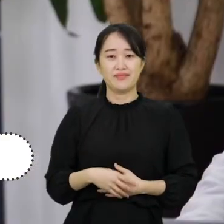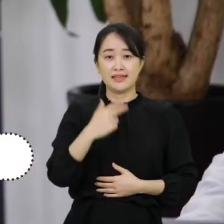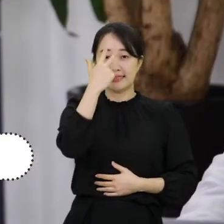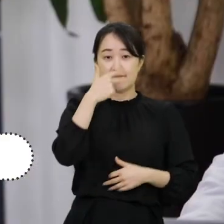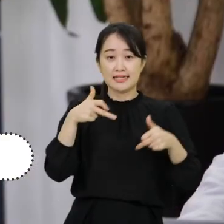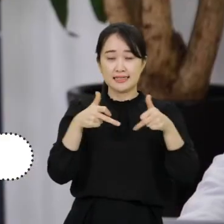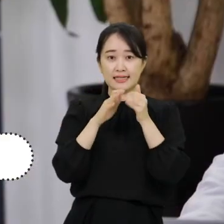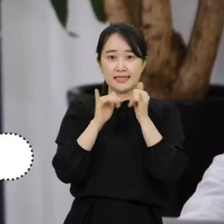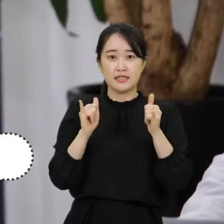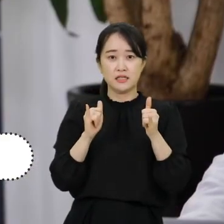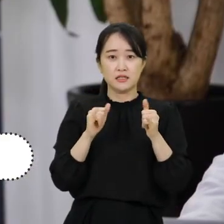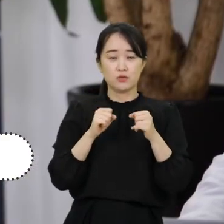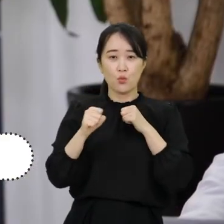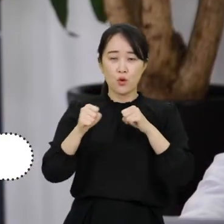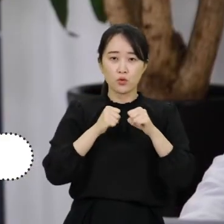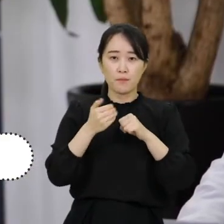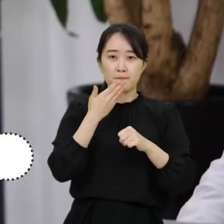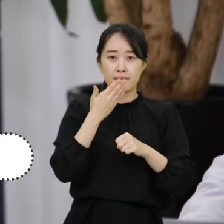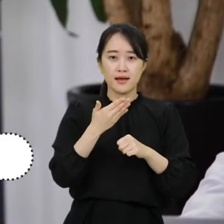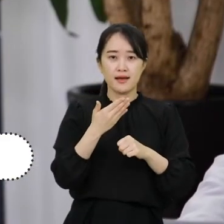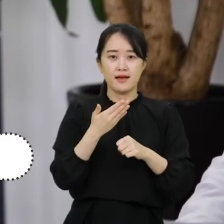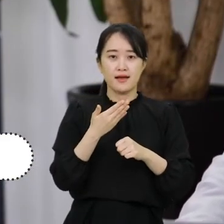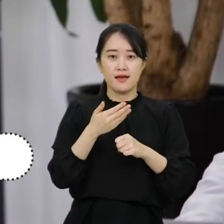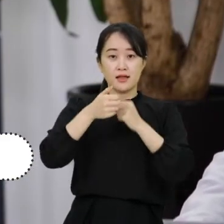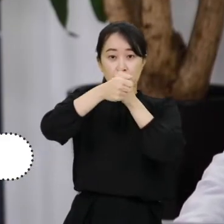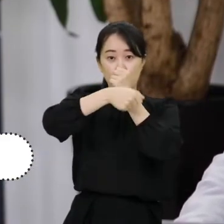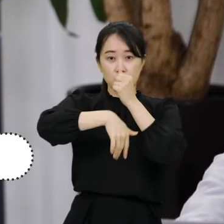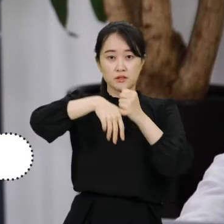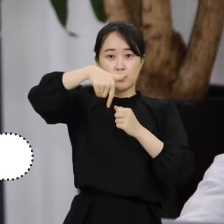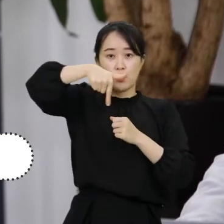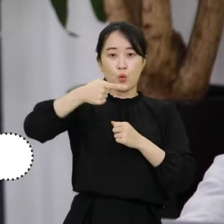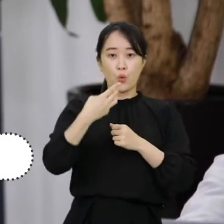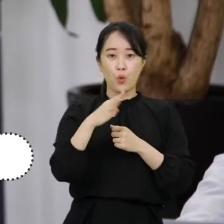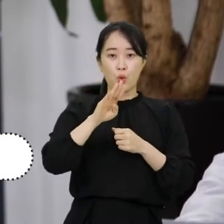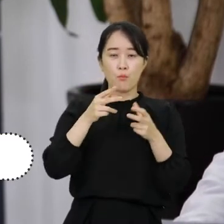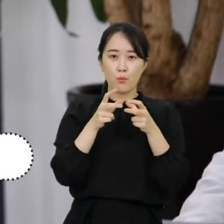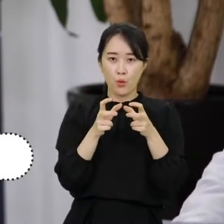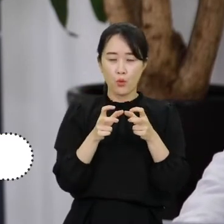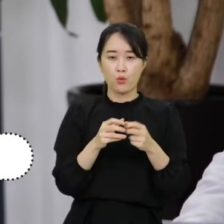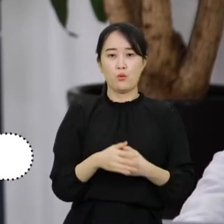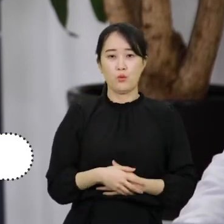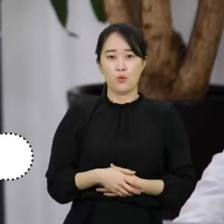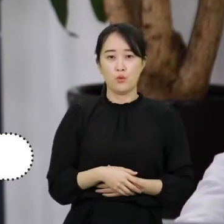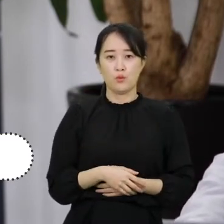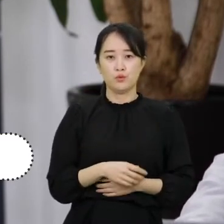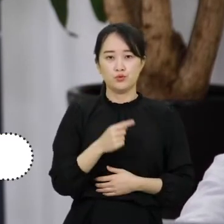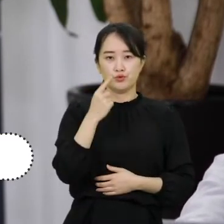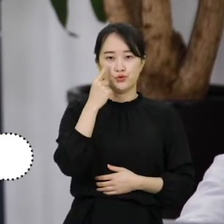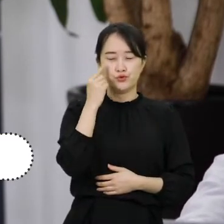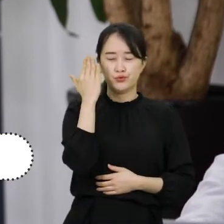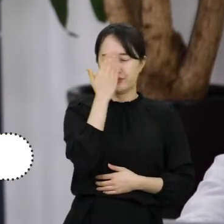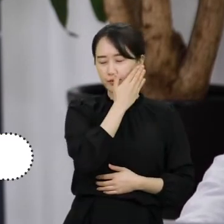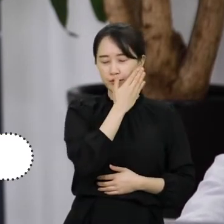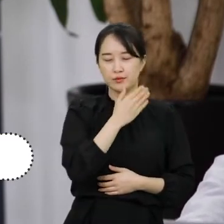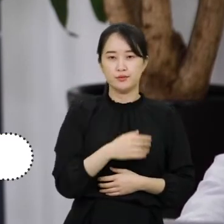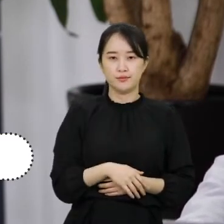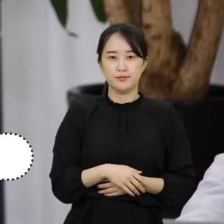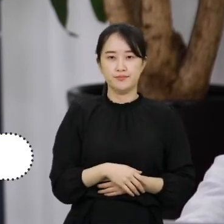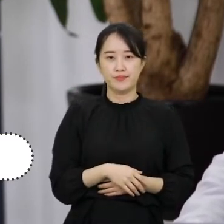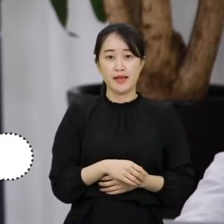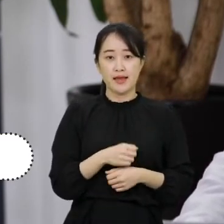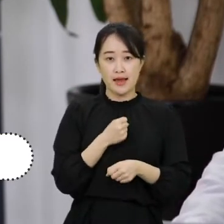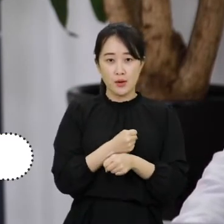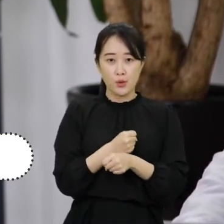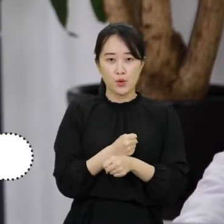같아요. 시각장애인이 체육할 수 있도록 고안된 스포츠가 바로 골볼이라는 경기인데요. 눈을 가린 채로 경기를